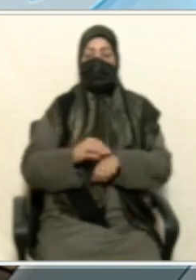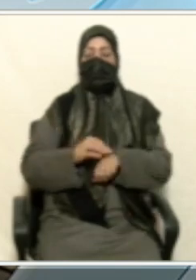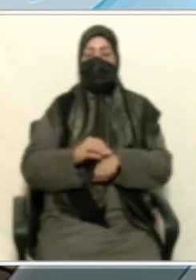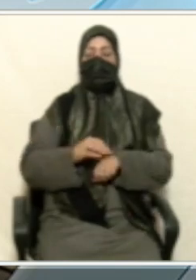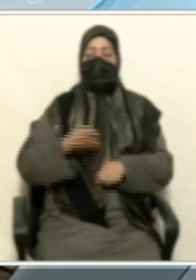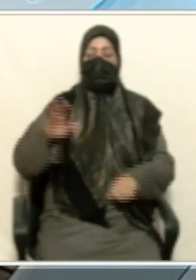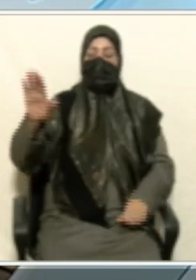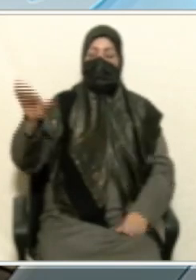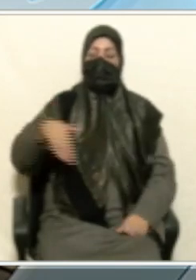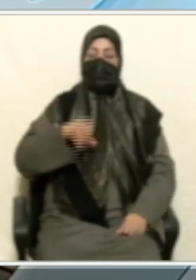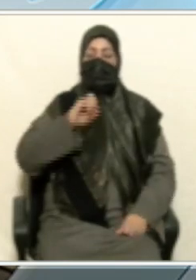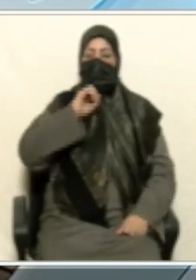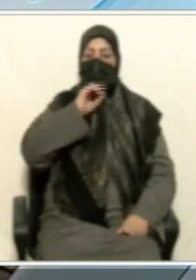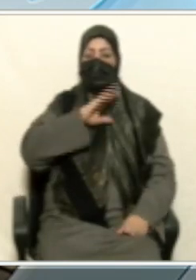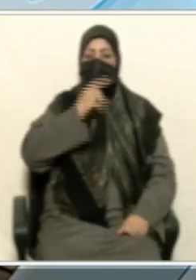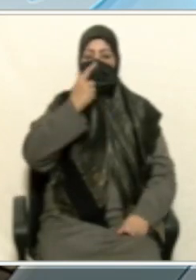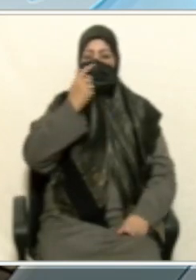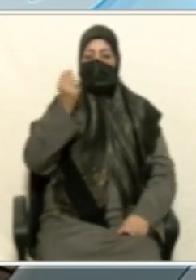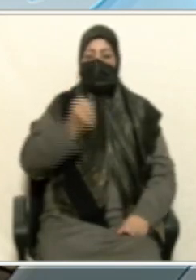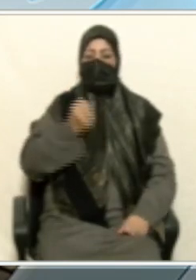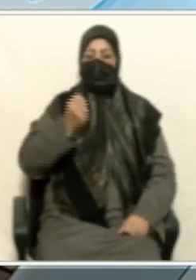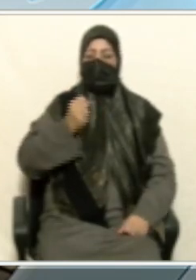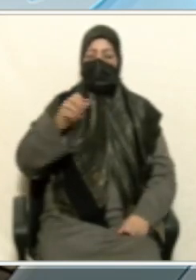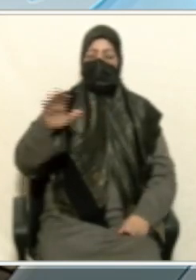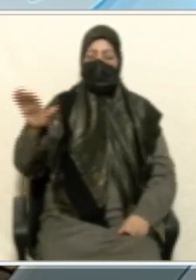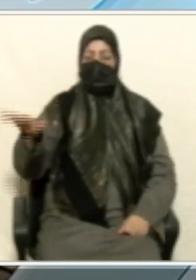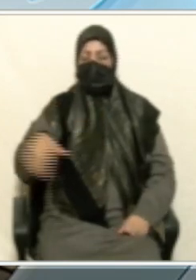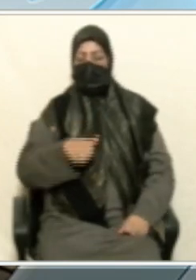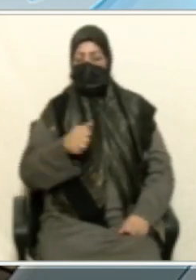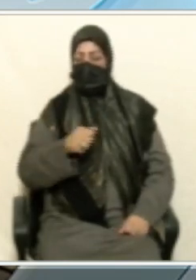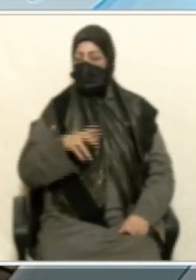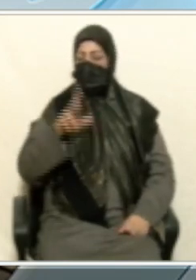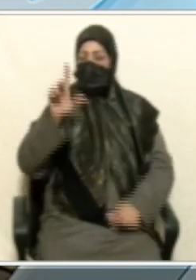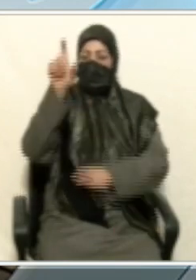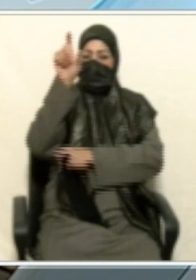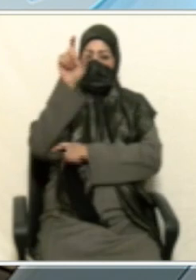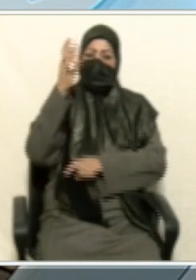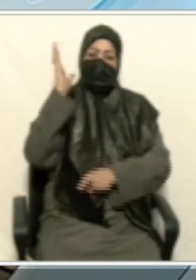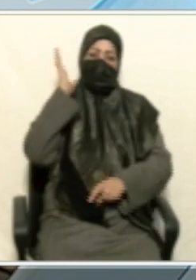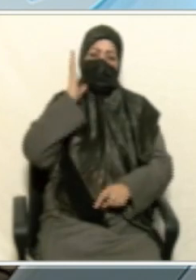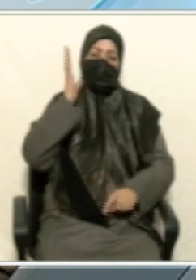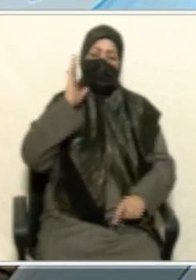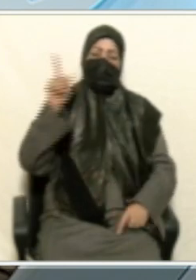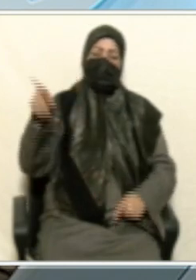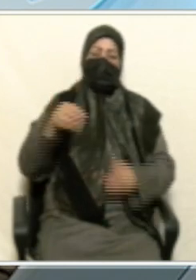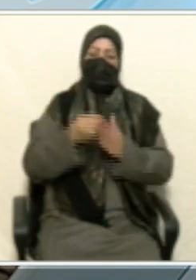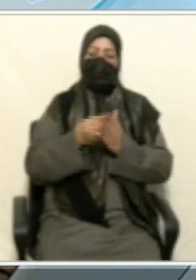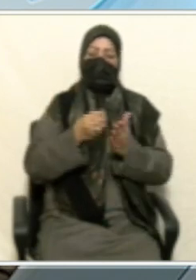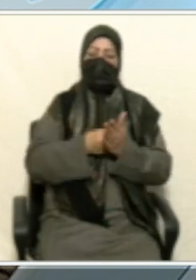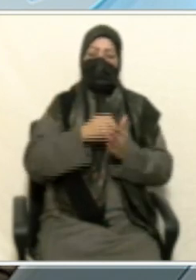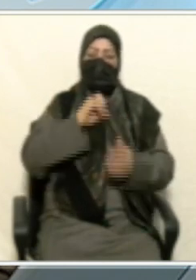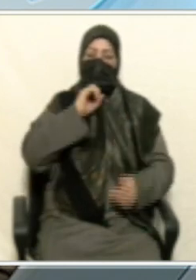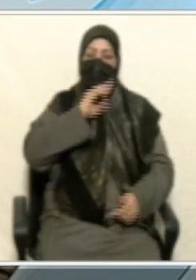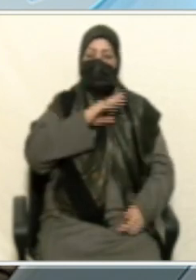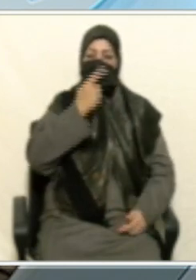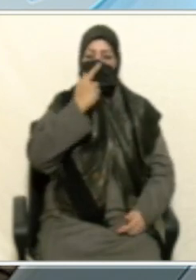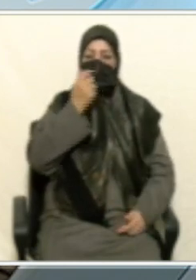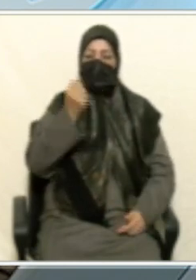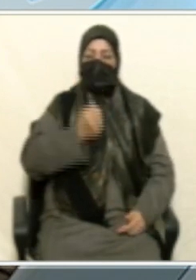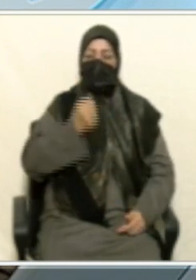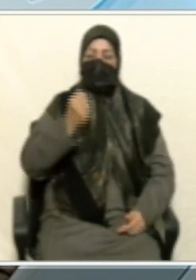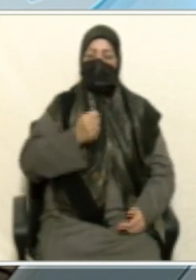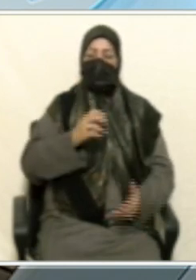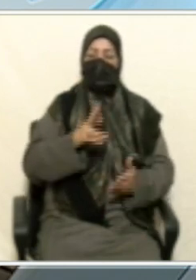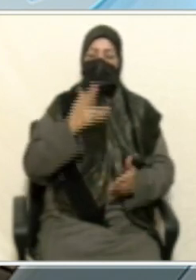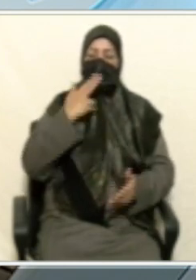الناس برائحته أو يلوث المسجد بنجاسته، عليه أن يبتعد عن المسجد. صلاة الجماعة